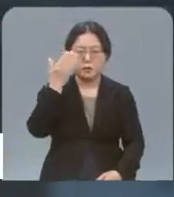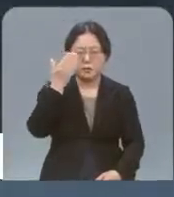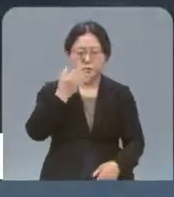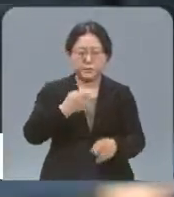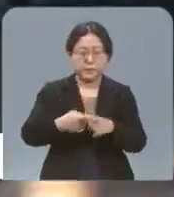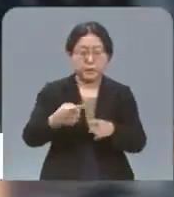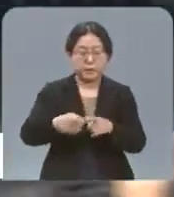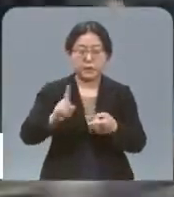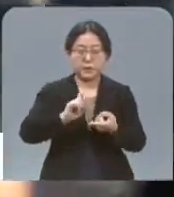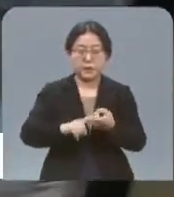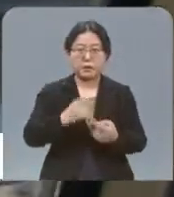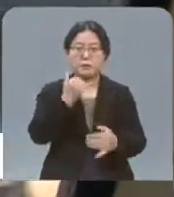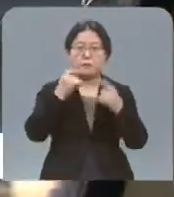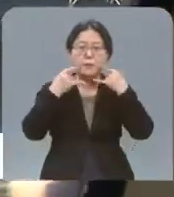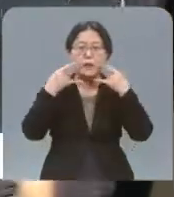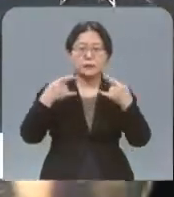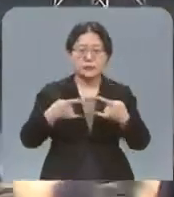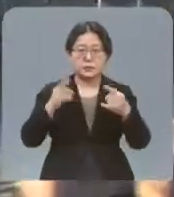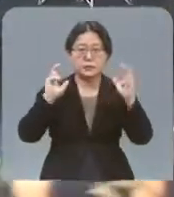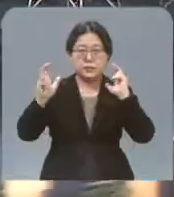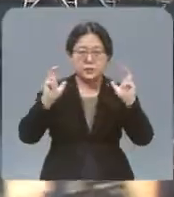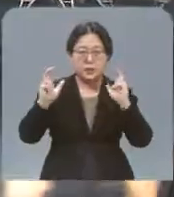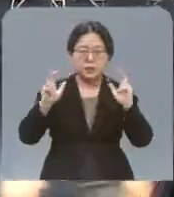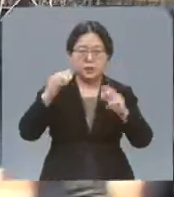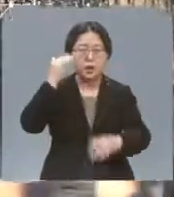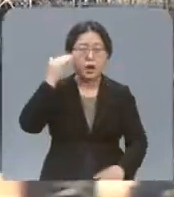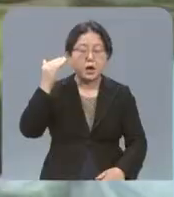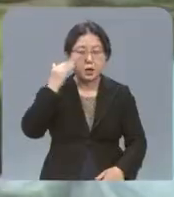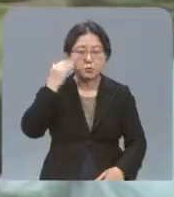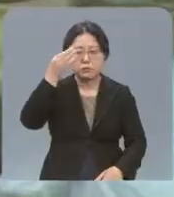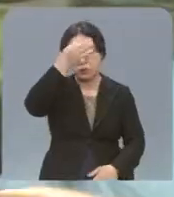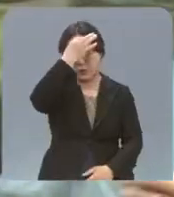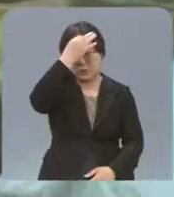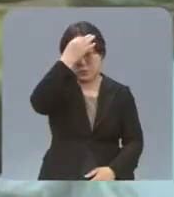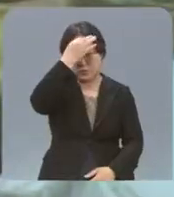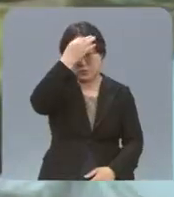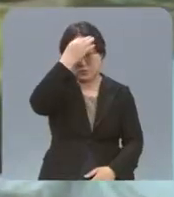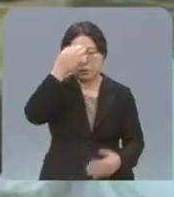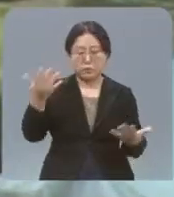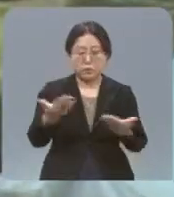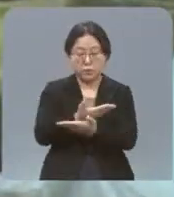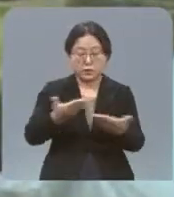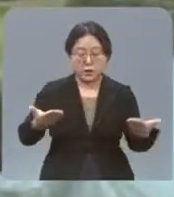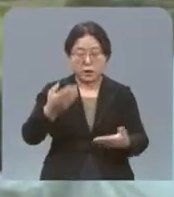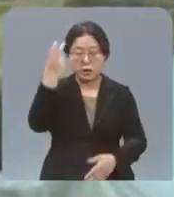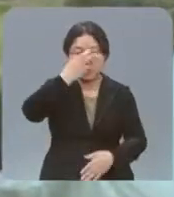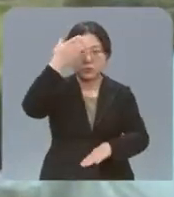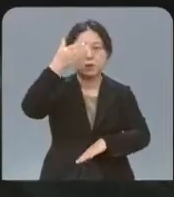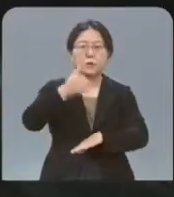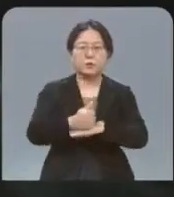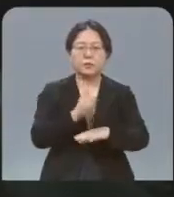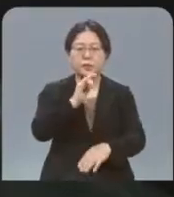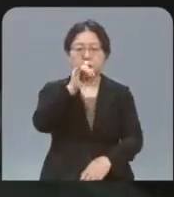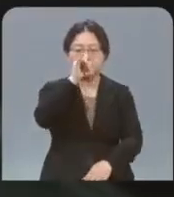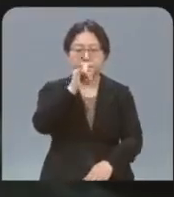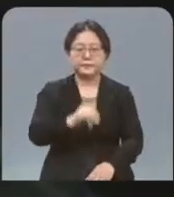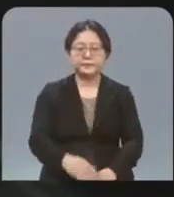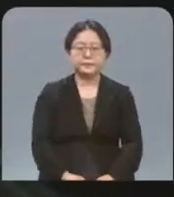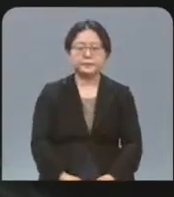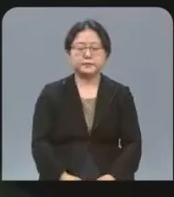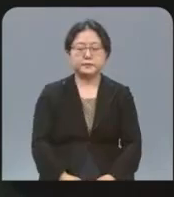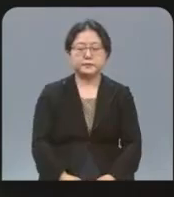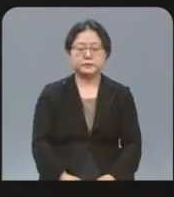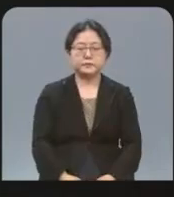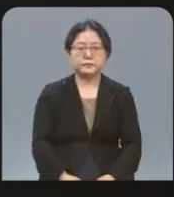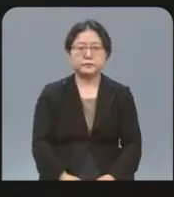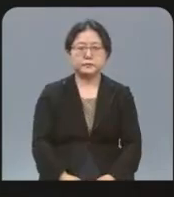대해 프랑스 원자력 전문업체와 한국원자력기술원의 교차 검증을 받은 결과라고 밝혔습니다. KBS